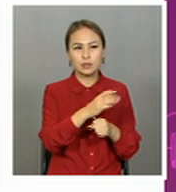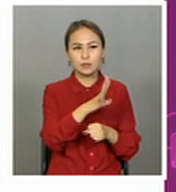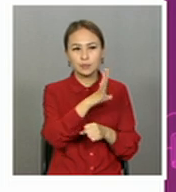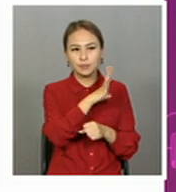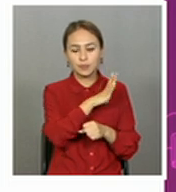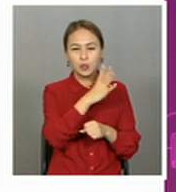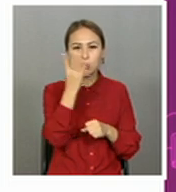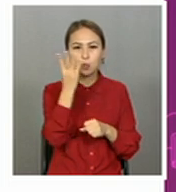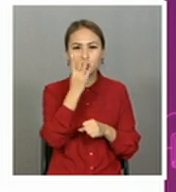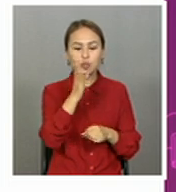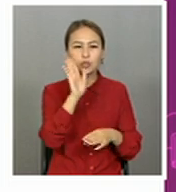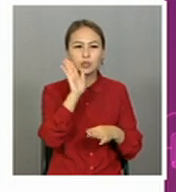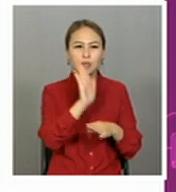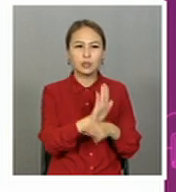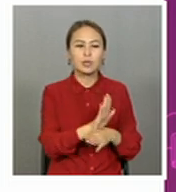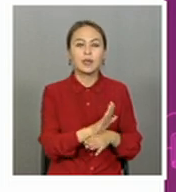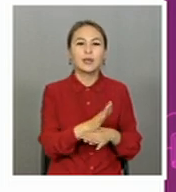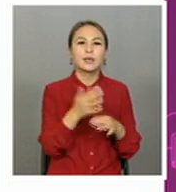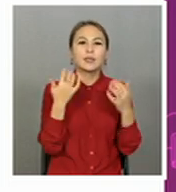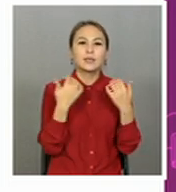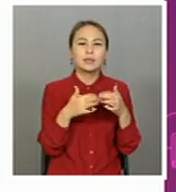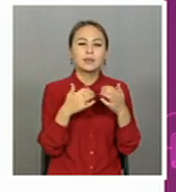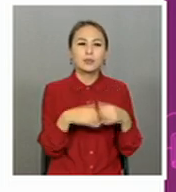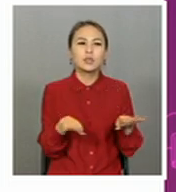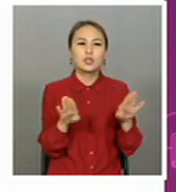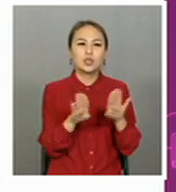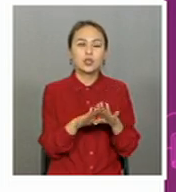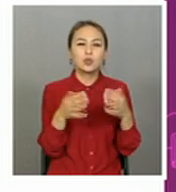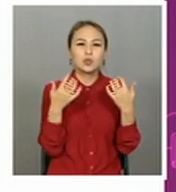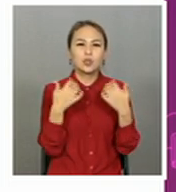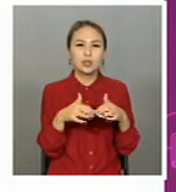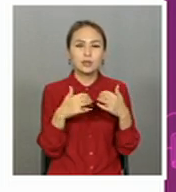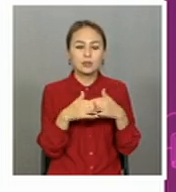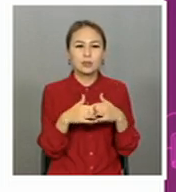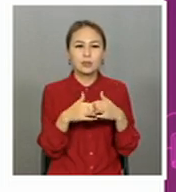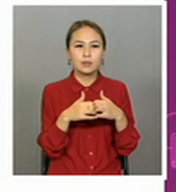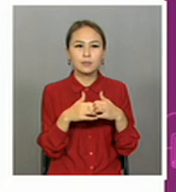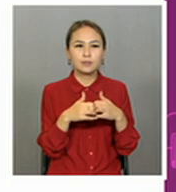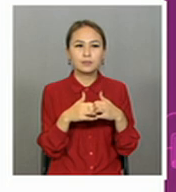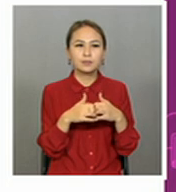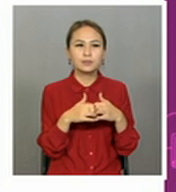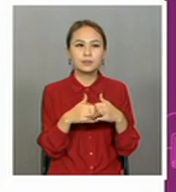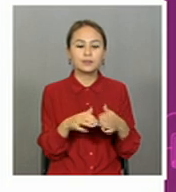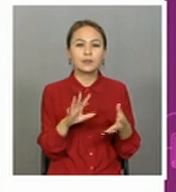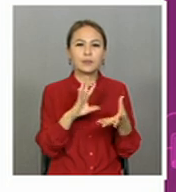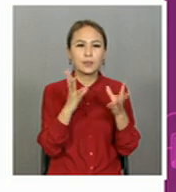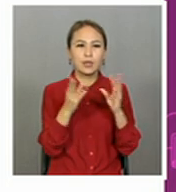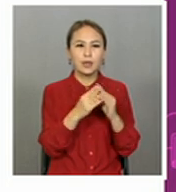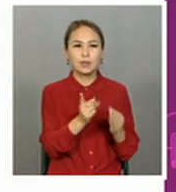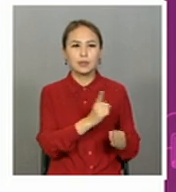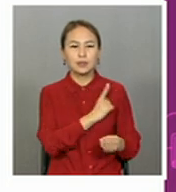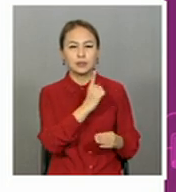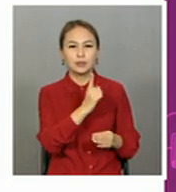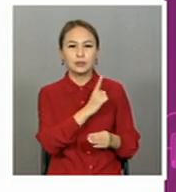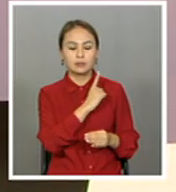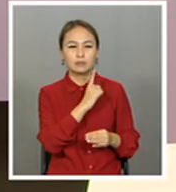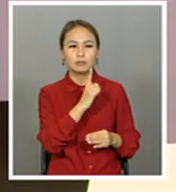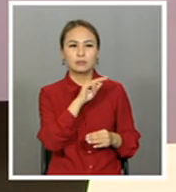тапсырма. Есептің шешуін жазыңдар. Кестемен берілген. Тәжірибелі шебер жұмыс